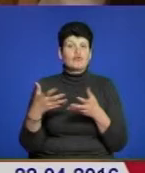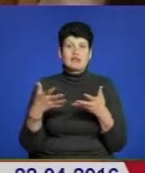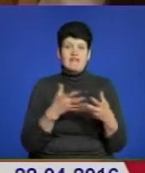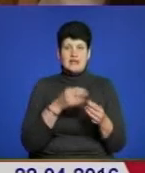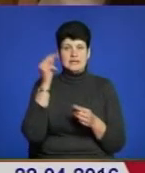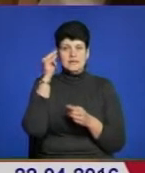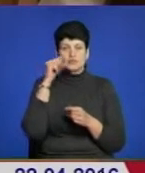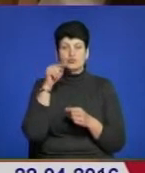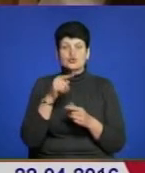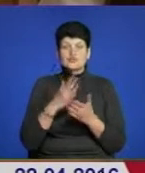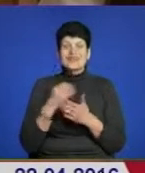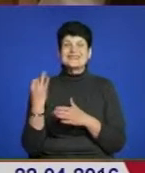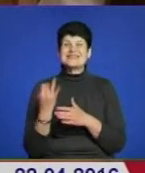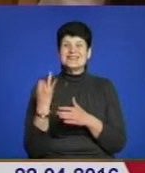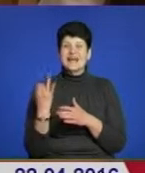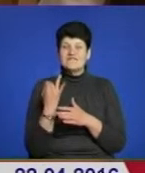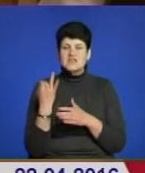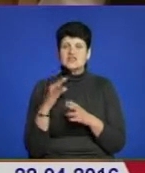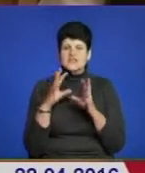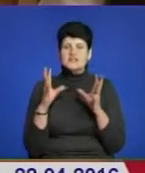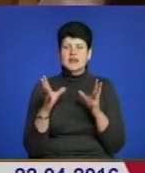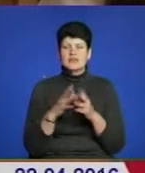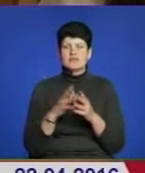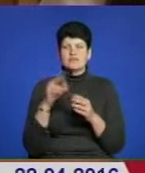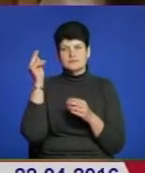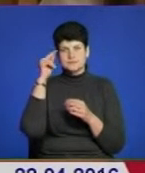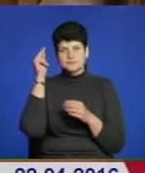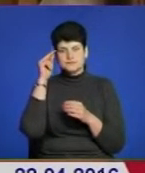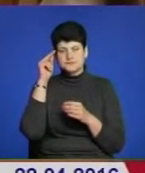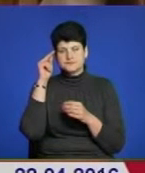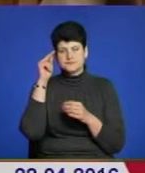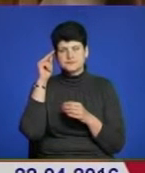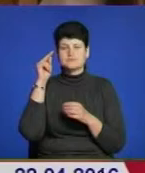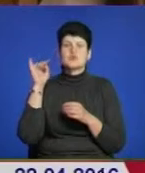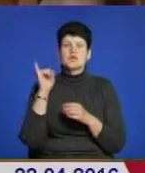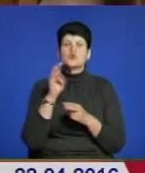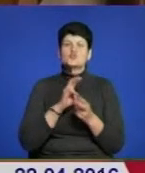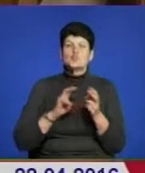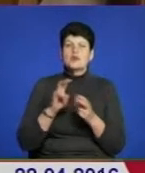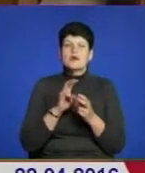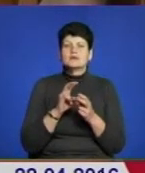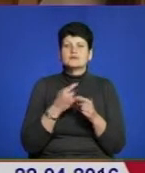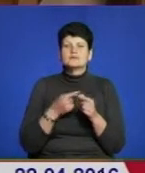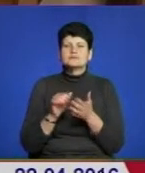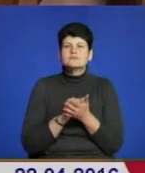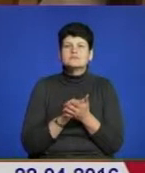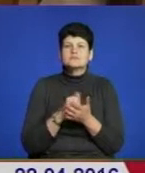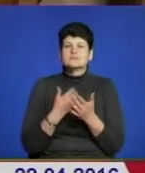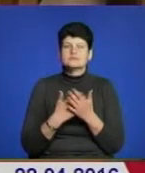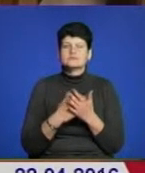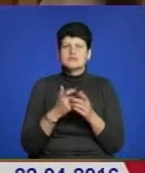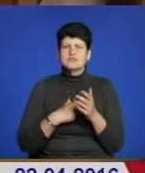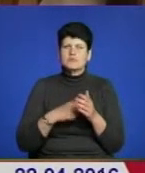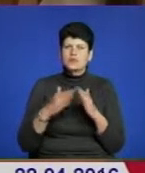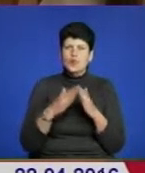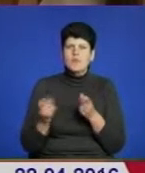що стає цікавіше взагалі займатися уроками і шукати цей матеріал навіть в себе вдома,